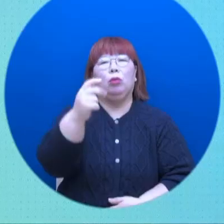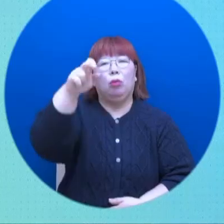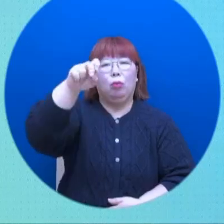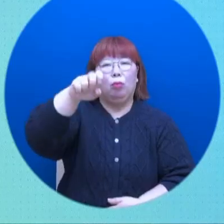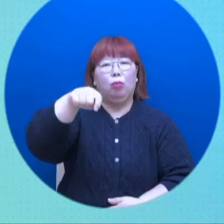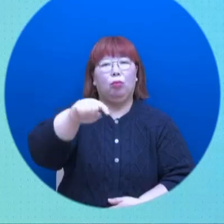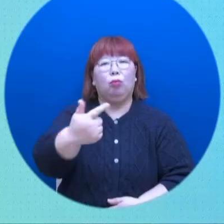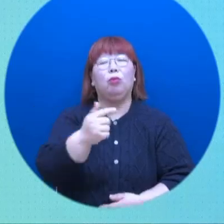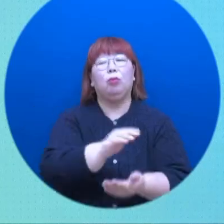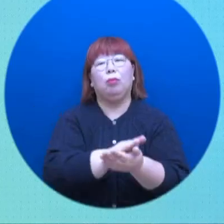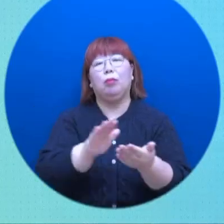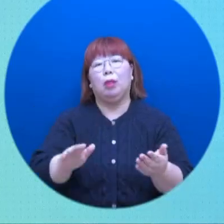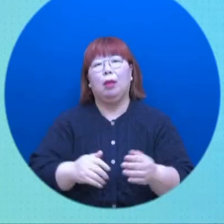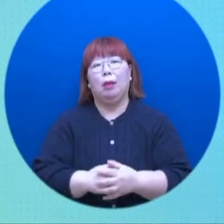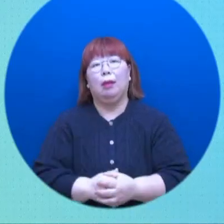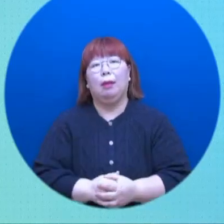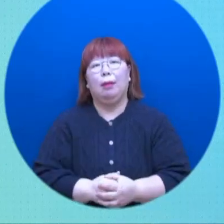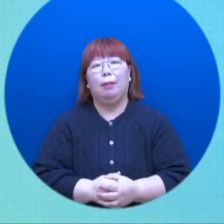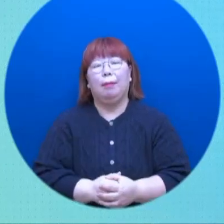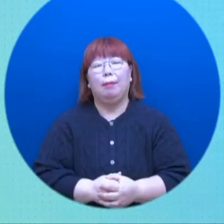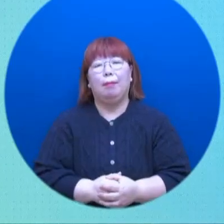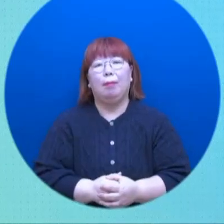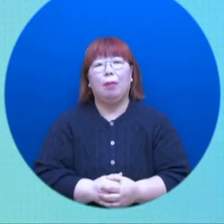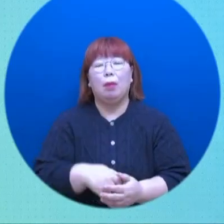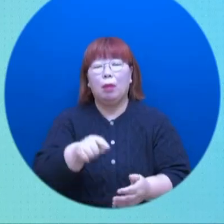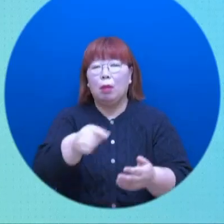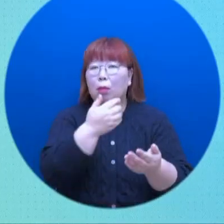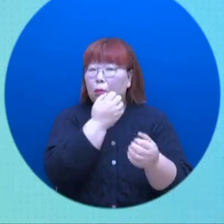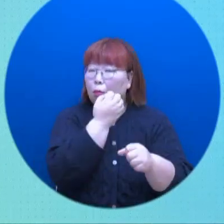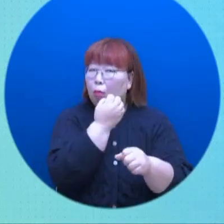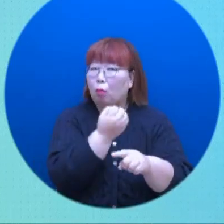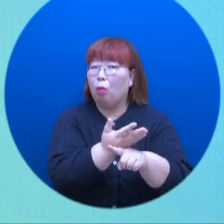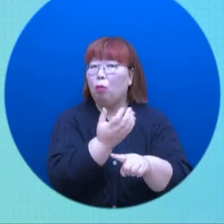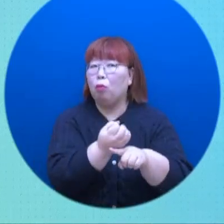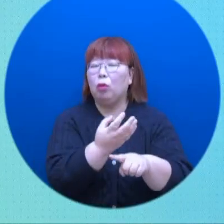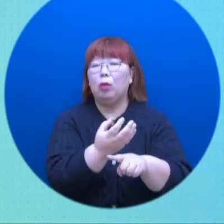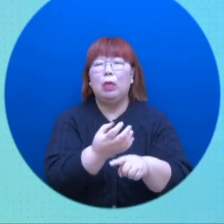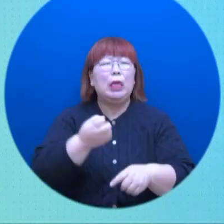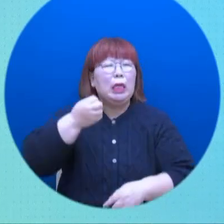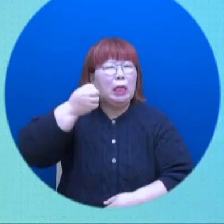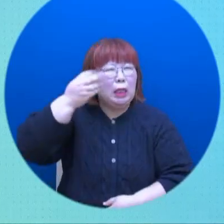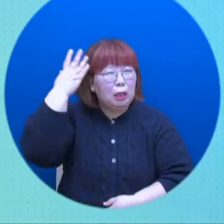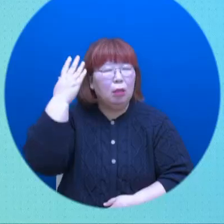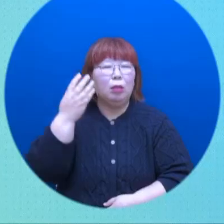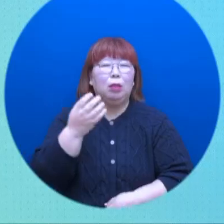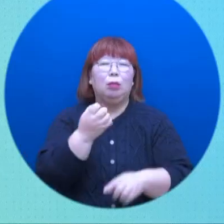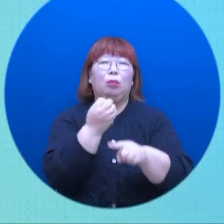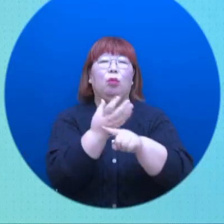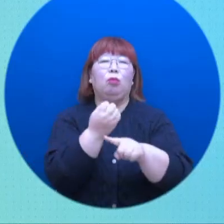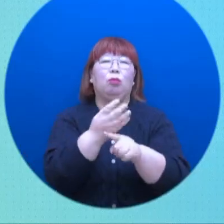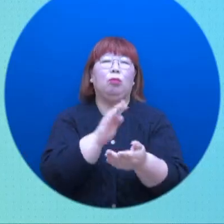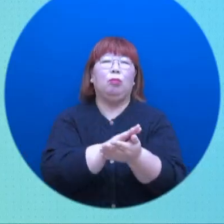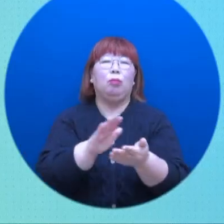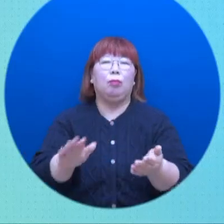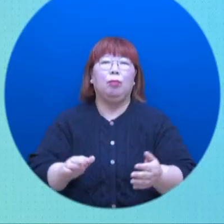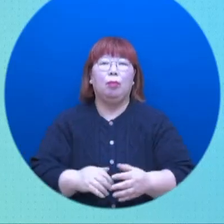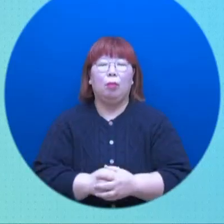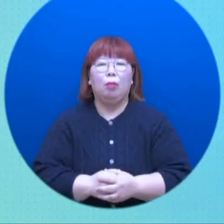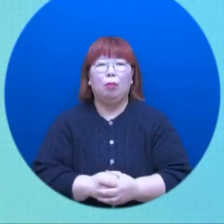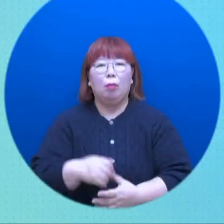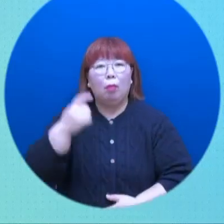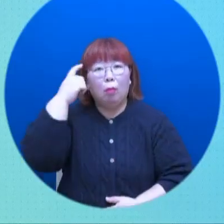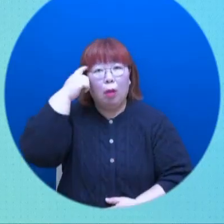주기도문이라는 거죠. 하지만 이 보물은 잊혀진 보물입니다.